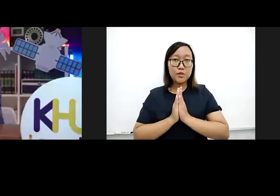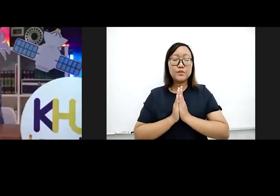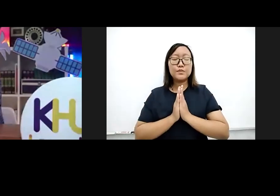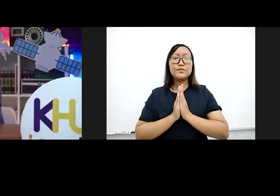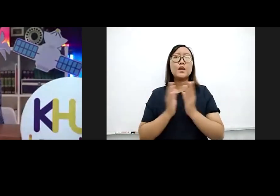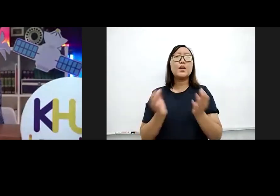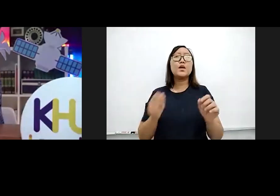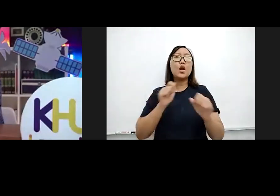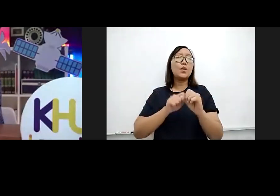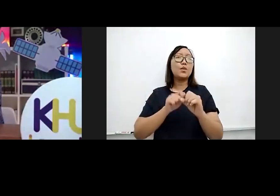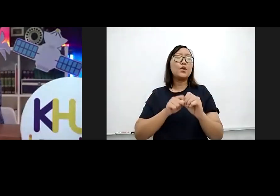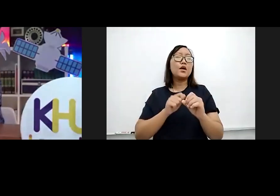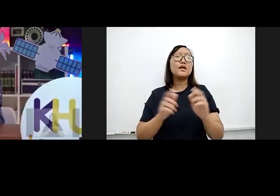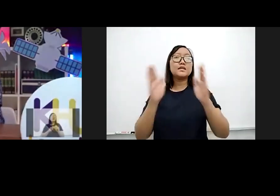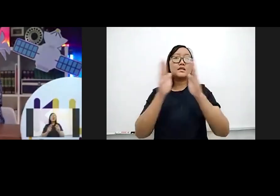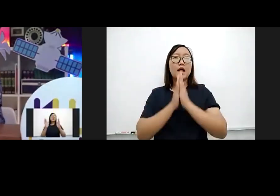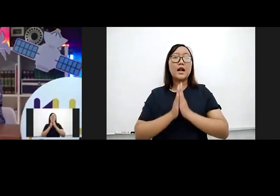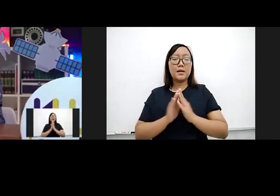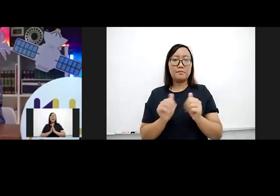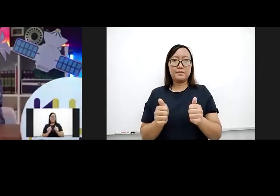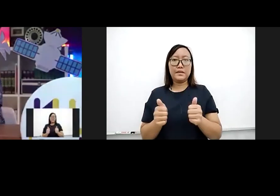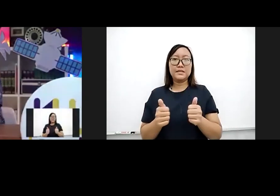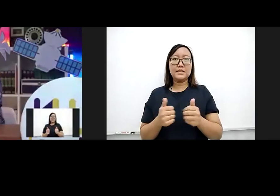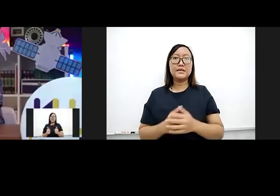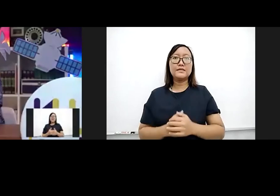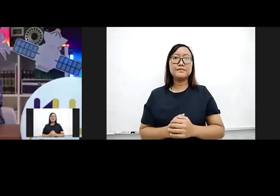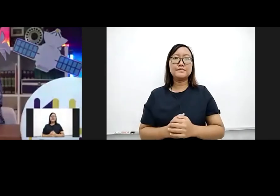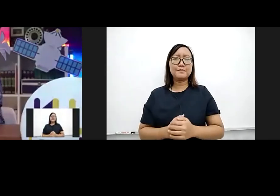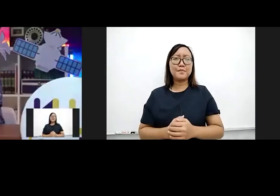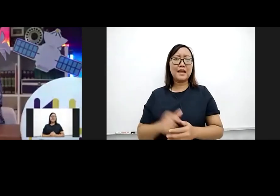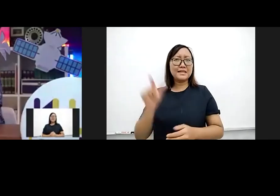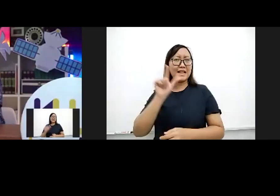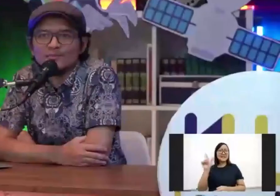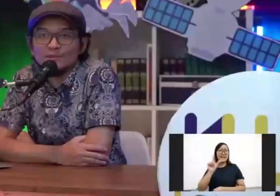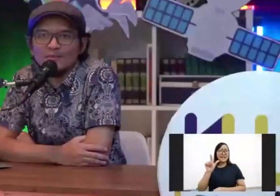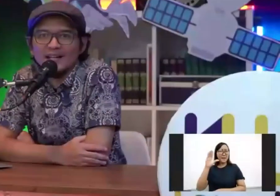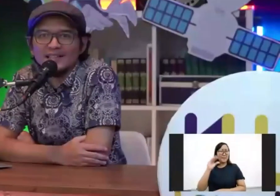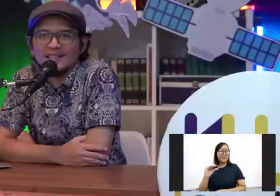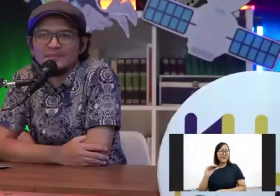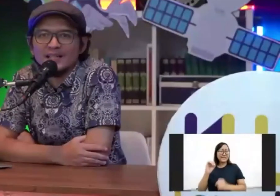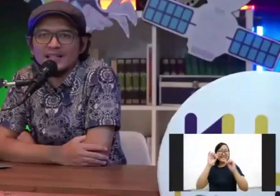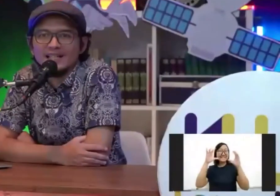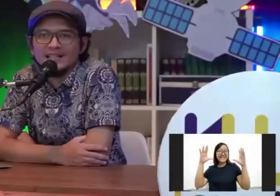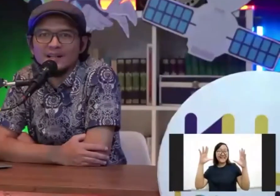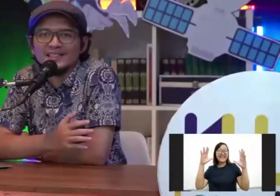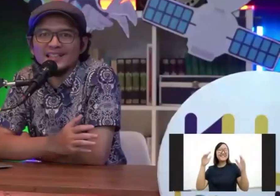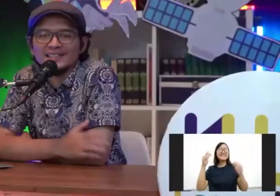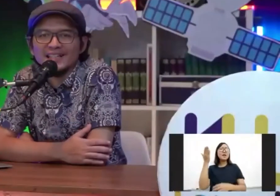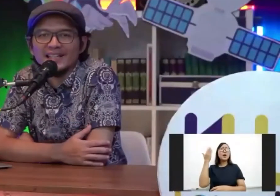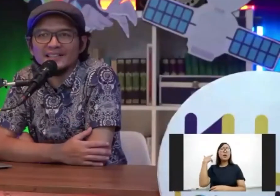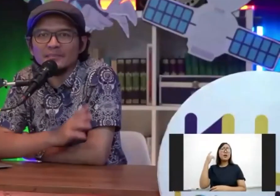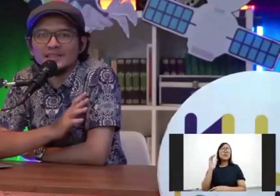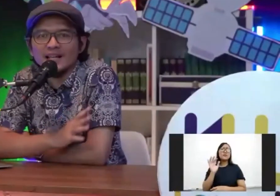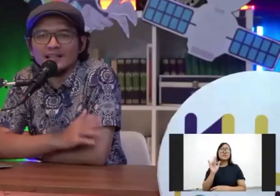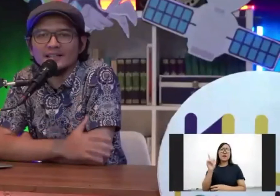namo buddhaya salam kebajikan Selasa pagi yang cerah ini kembali bertemu mudah-mudahan yang kemarin hadir tidak bosan